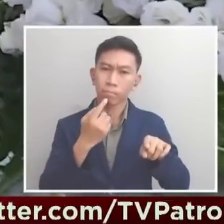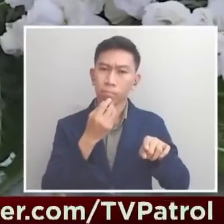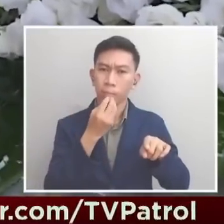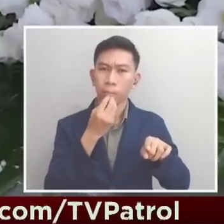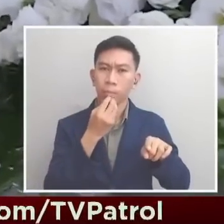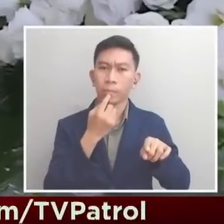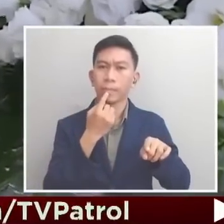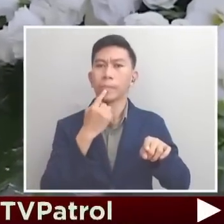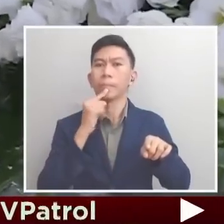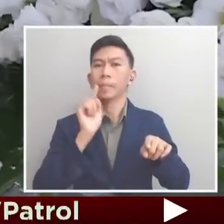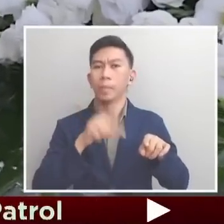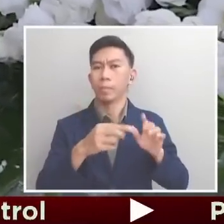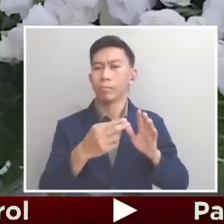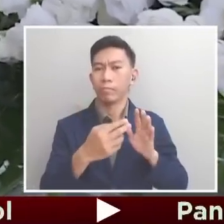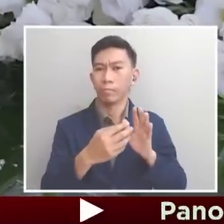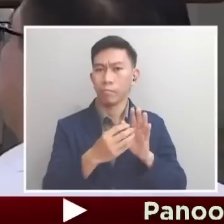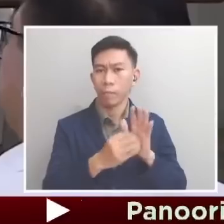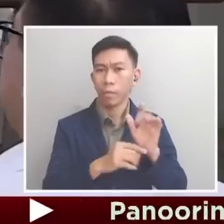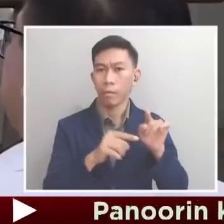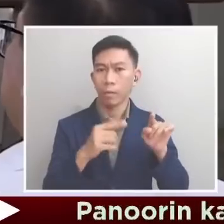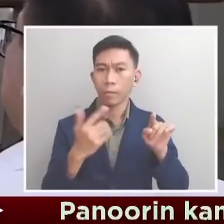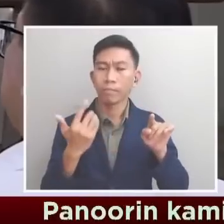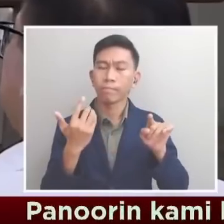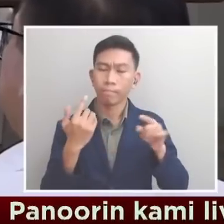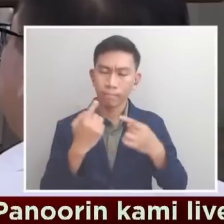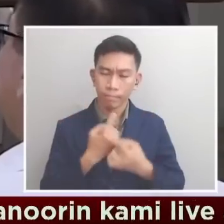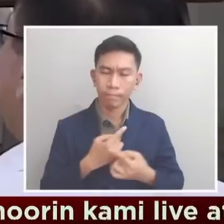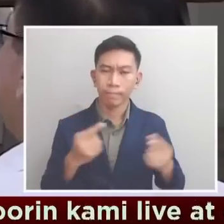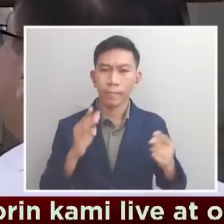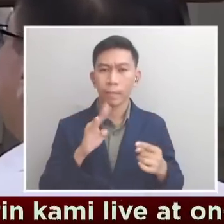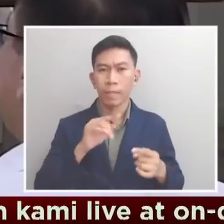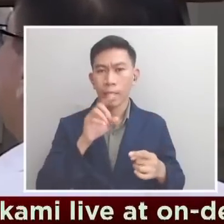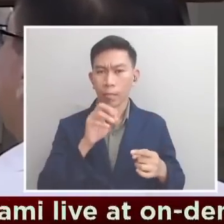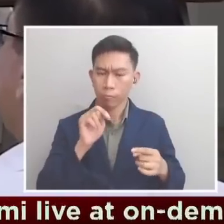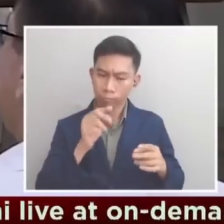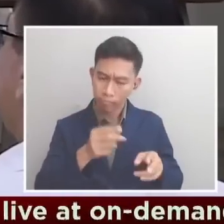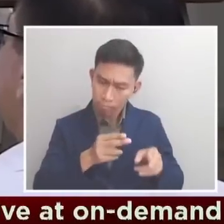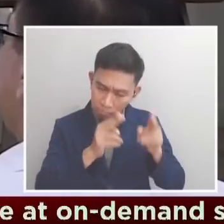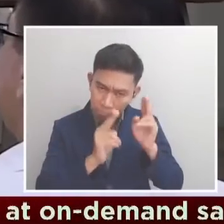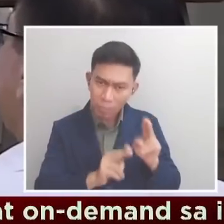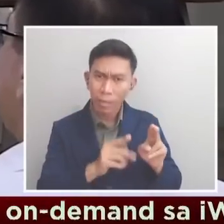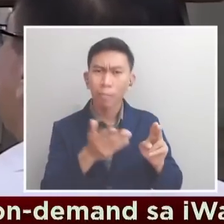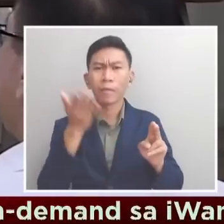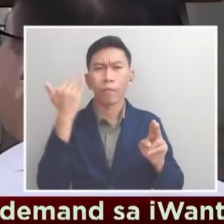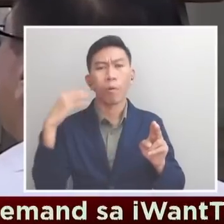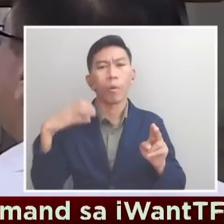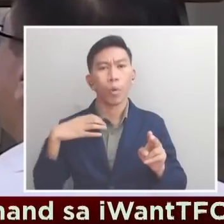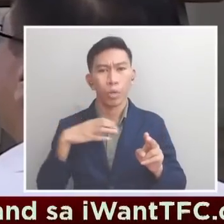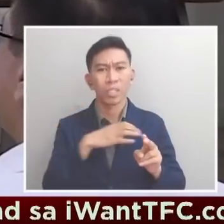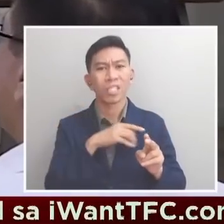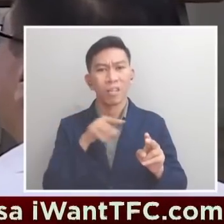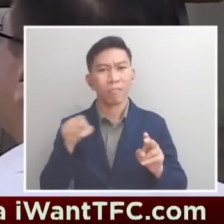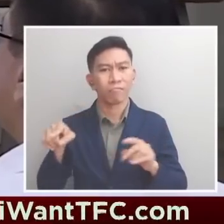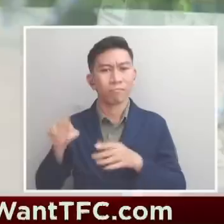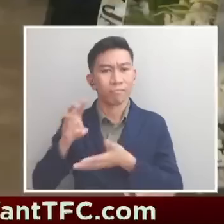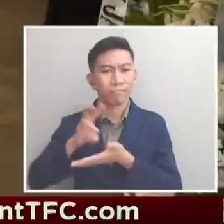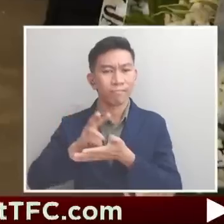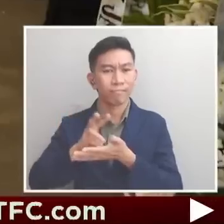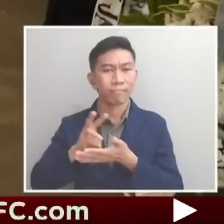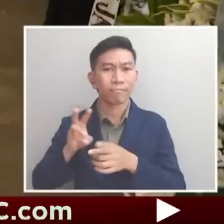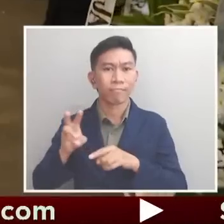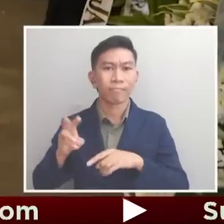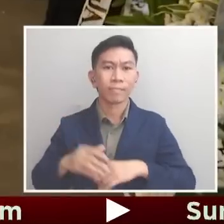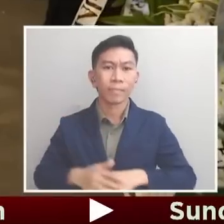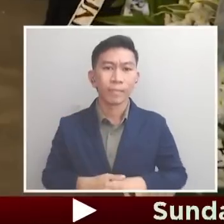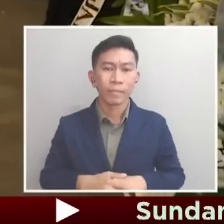Senador Biazon na naging kongresista rin ng syudad na ito. Samantala, ngayong oras ay ongoing pa yung misa dito, kabayan, para